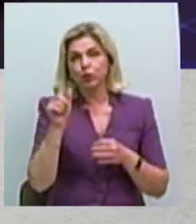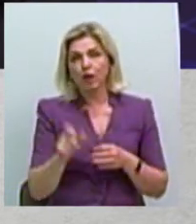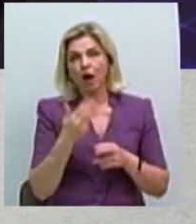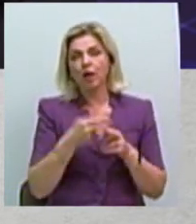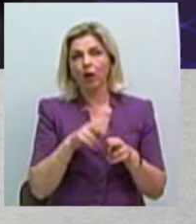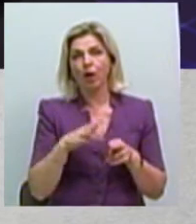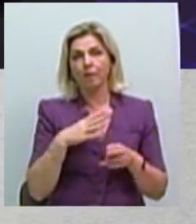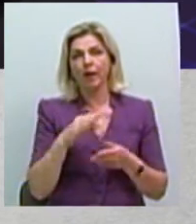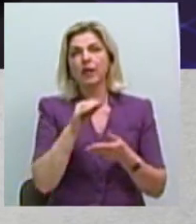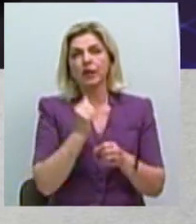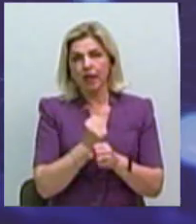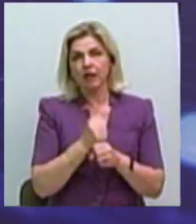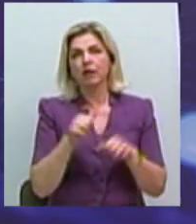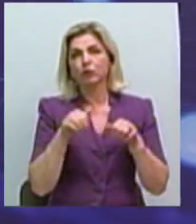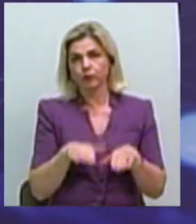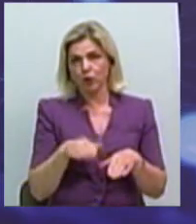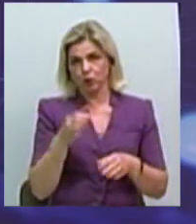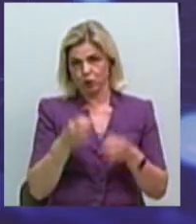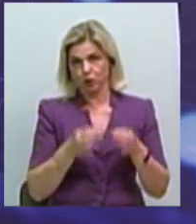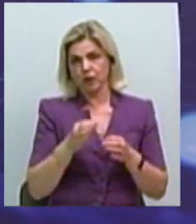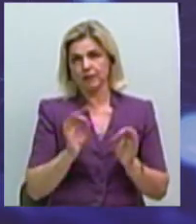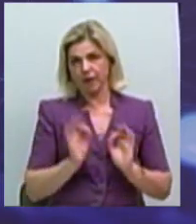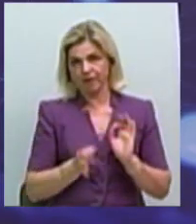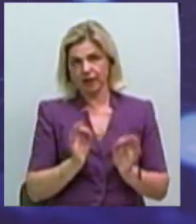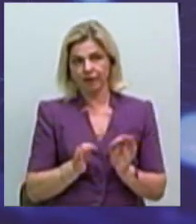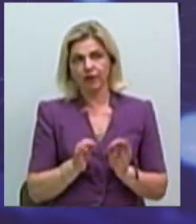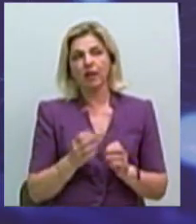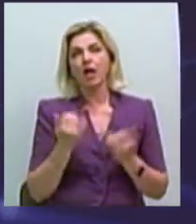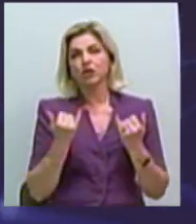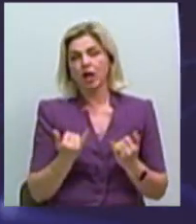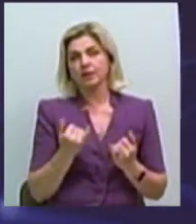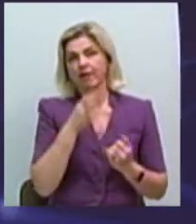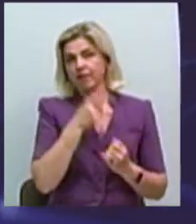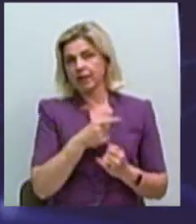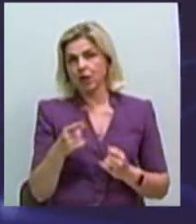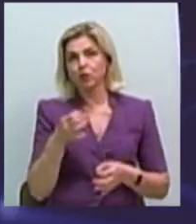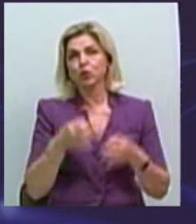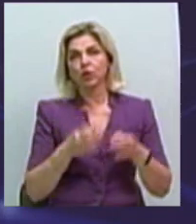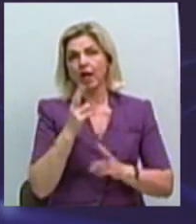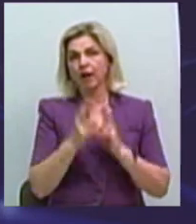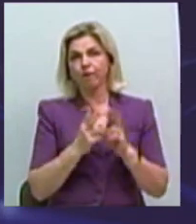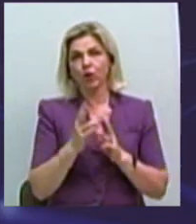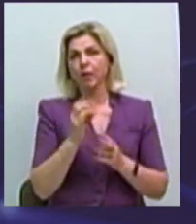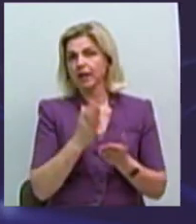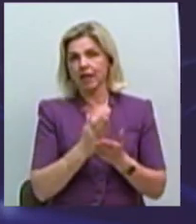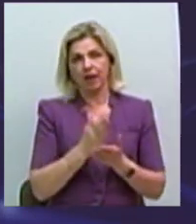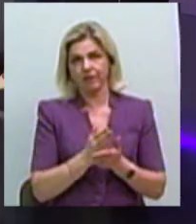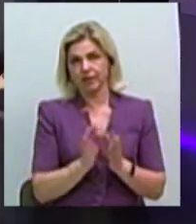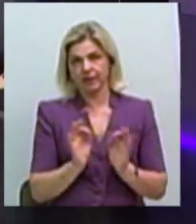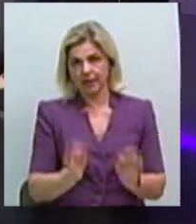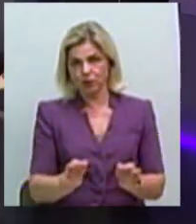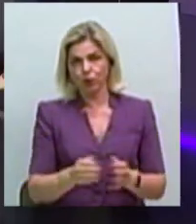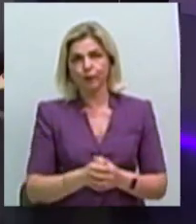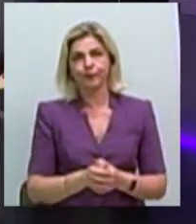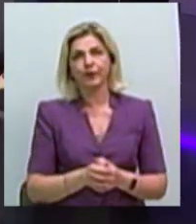рішення. Чому? Тому що немає кримінальної відповідальності. Тобто на даному етапі судова реформа не є дійсною? Судова